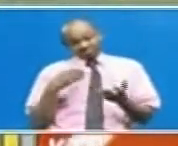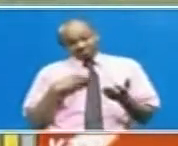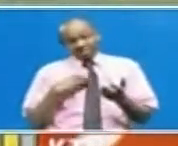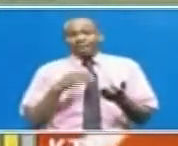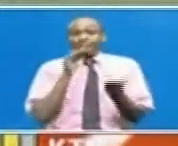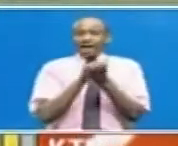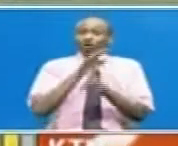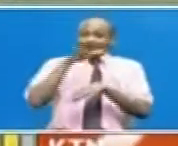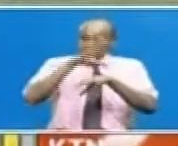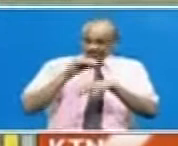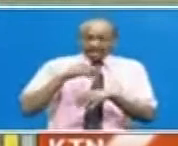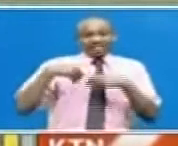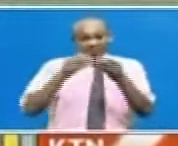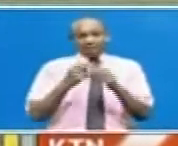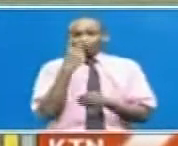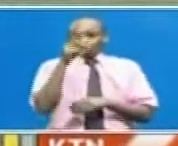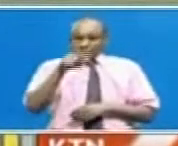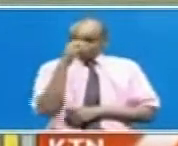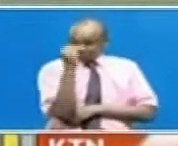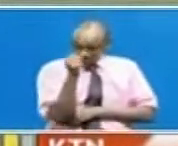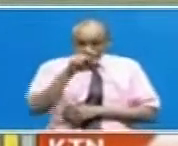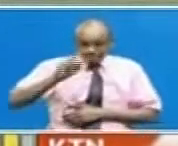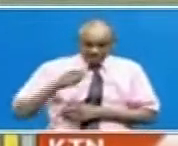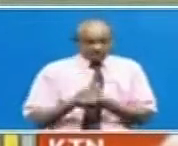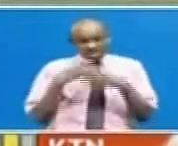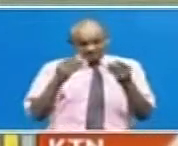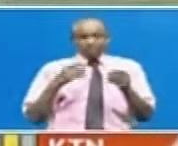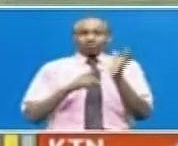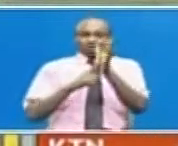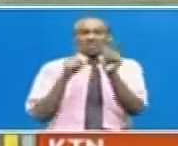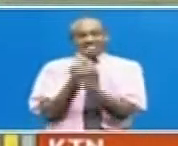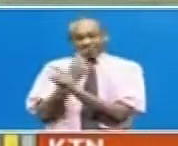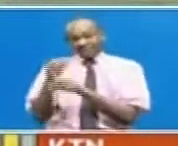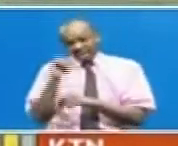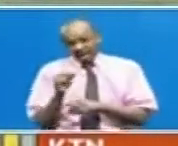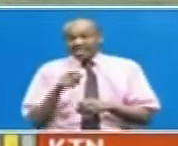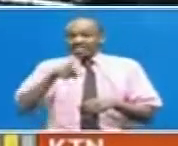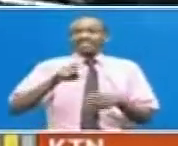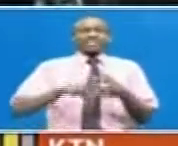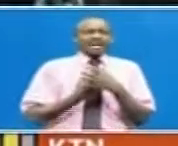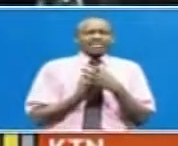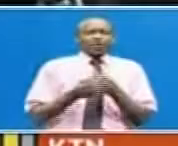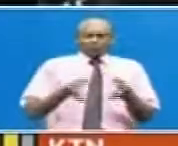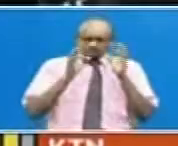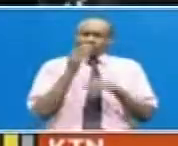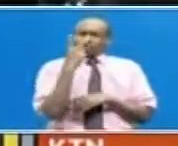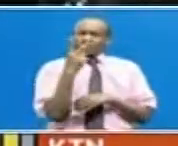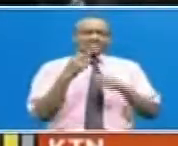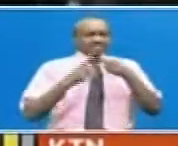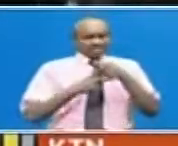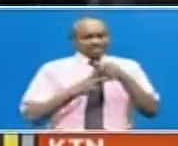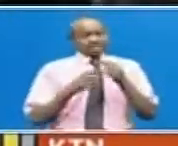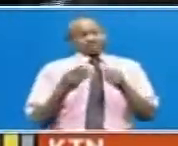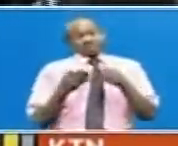kwa kupata udhamini wa shilingi milioni 2.5. Maonyesho hayo ambayo yataandaliwa rasmi tarehe 27 mwezi wa Septemba mwaka